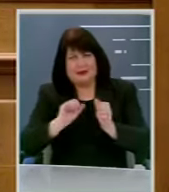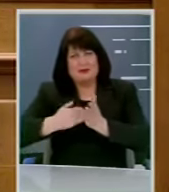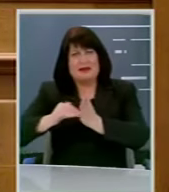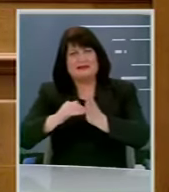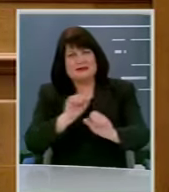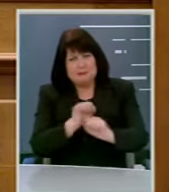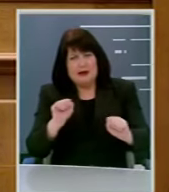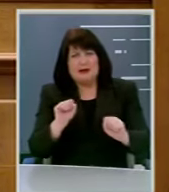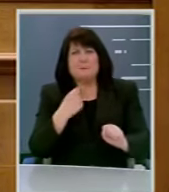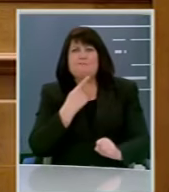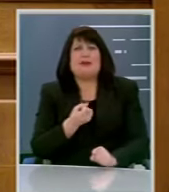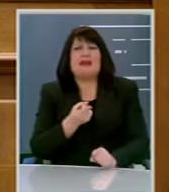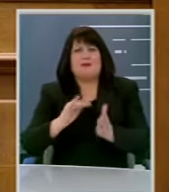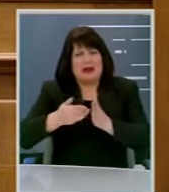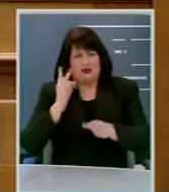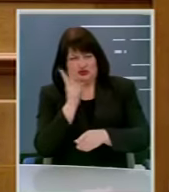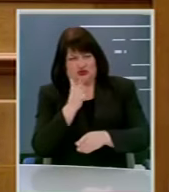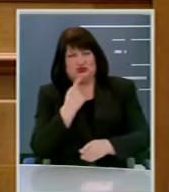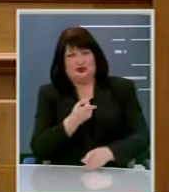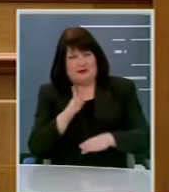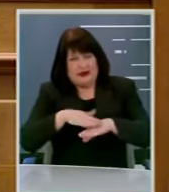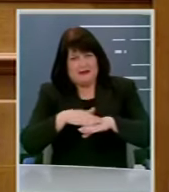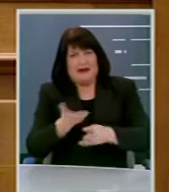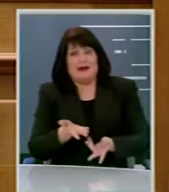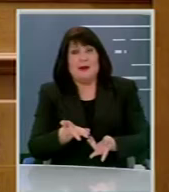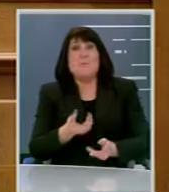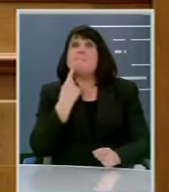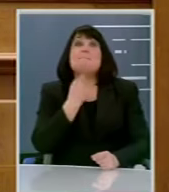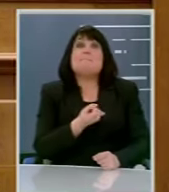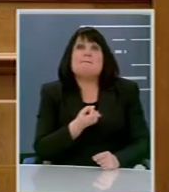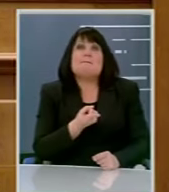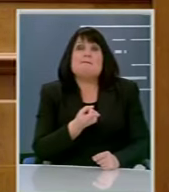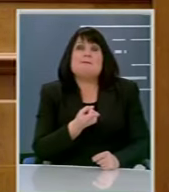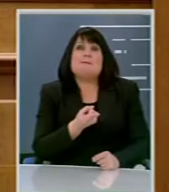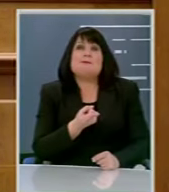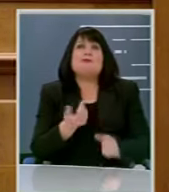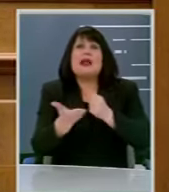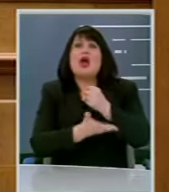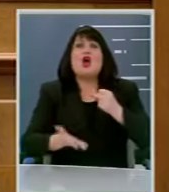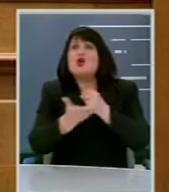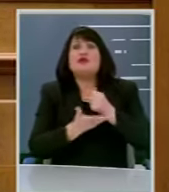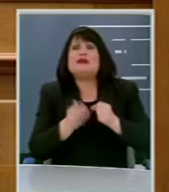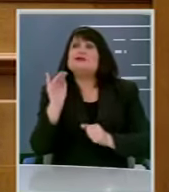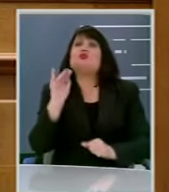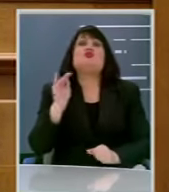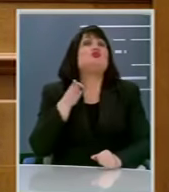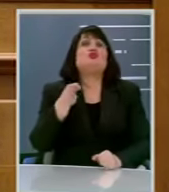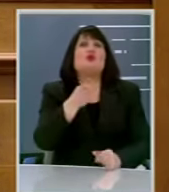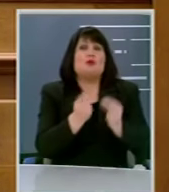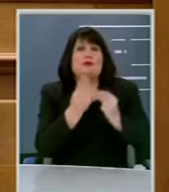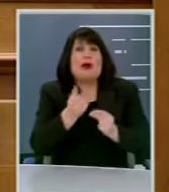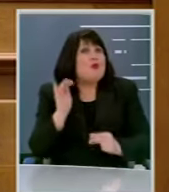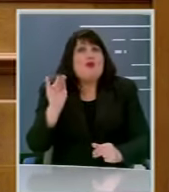Να δαιμονοποιούμε τους υπαλλήλους. Πέστε μου λοιπόν σε ποιο θα απευθύνονται αυτοί οι αγρότησες και οι αγρότες μας όταν έχουν